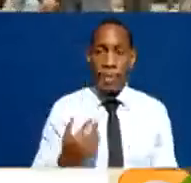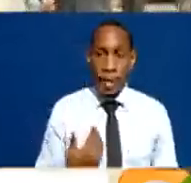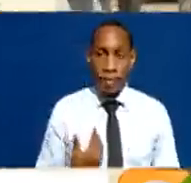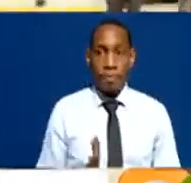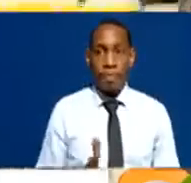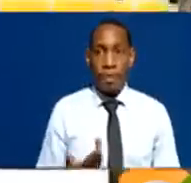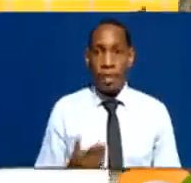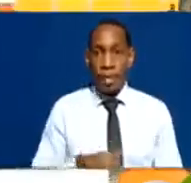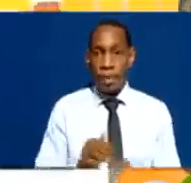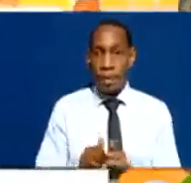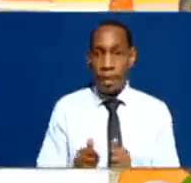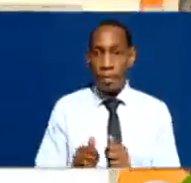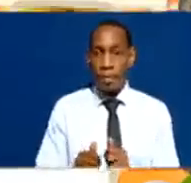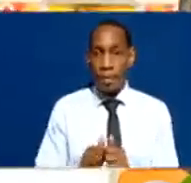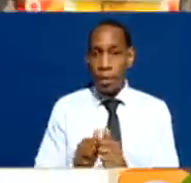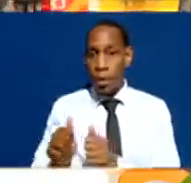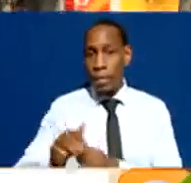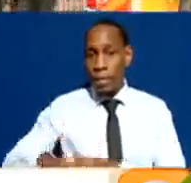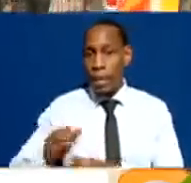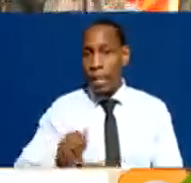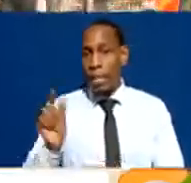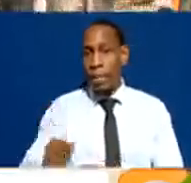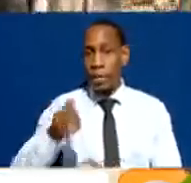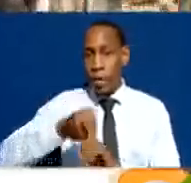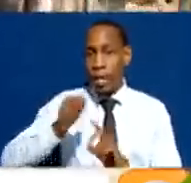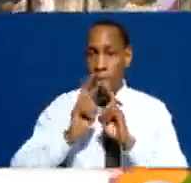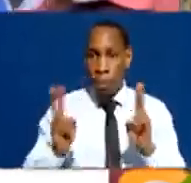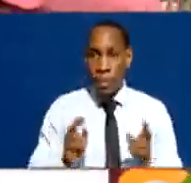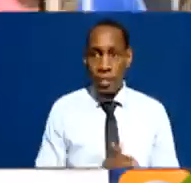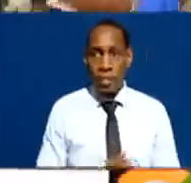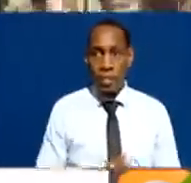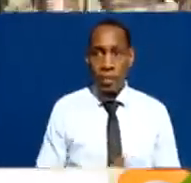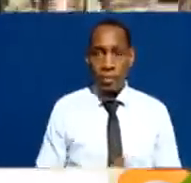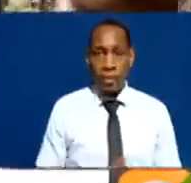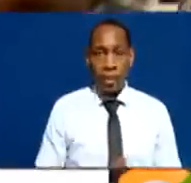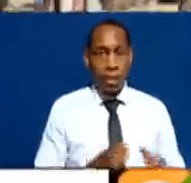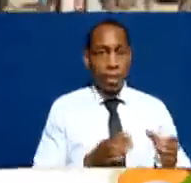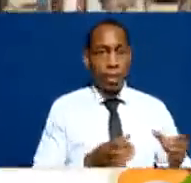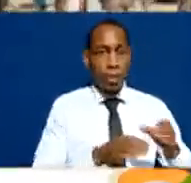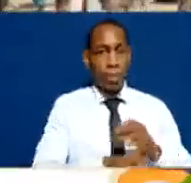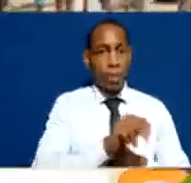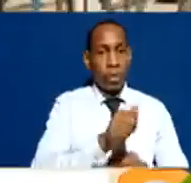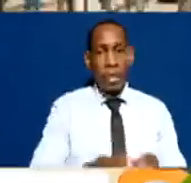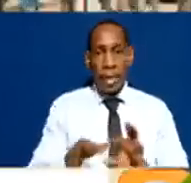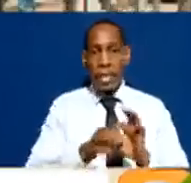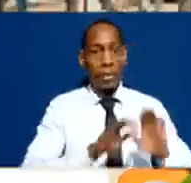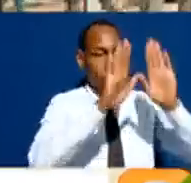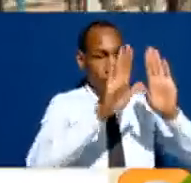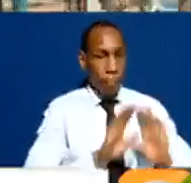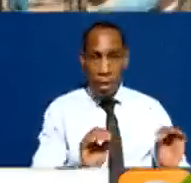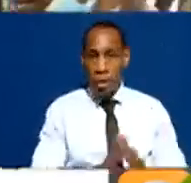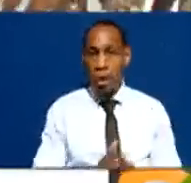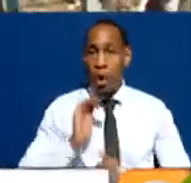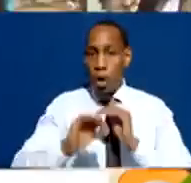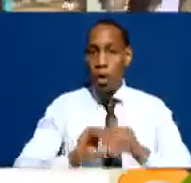Yani ukipita place, msee anasema peace. Ani awatambui kuwa kuna UDA, ama kuna Azimio. Wote wanasema